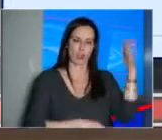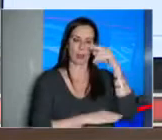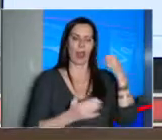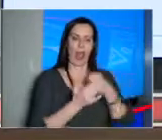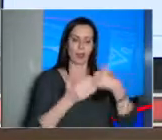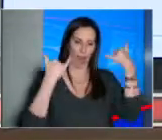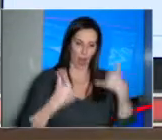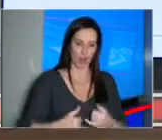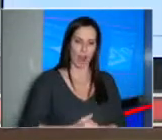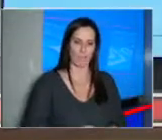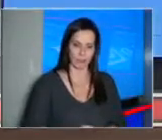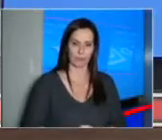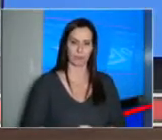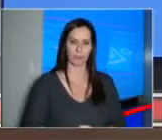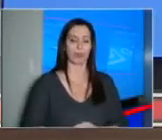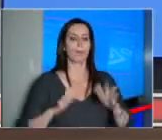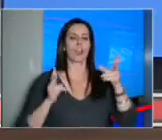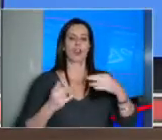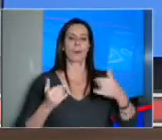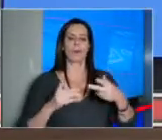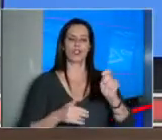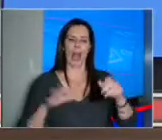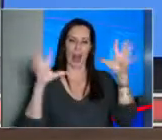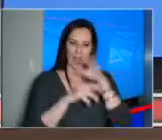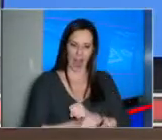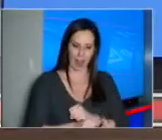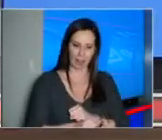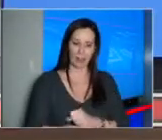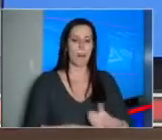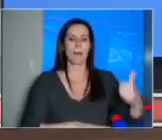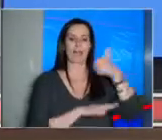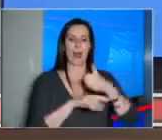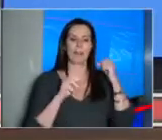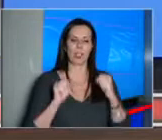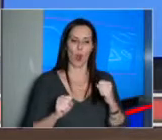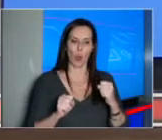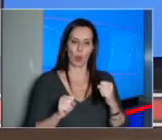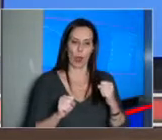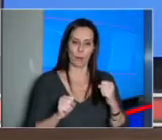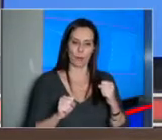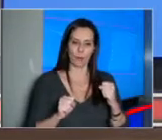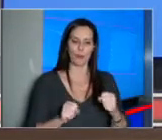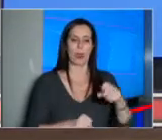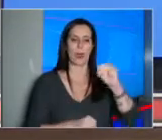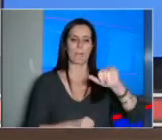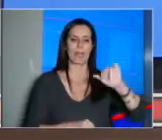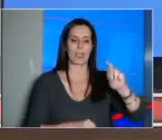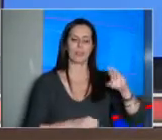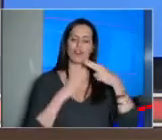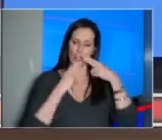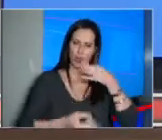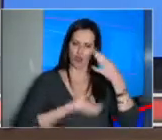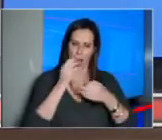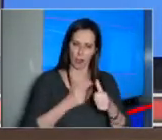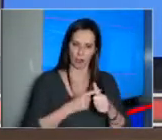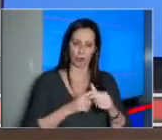עד ימינו אנו. אז מה יש לנו היום במשכן לילה? מנכ״ל הביטוח הלאומי שלנו, מאיר שפיגלר, יענה